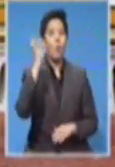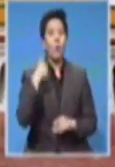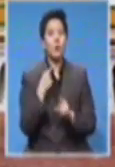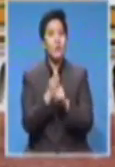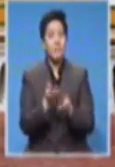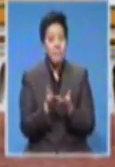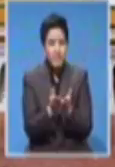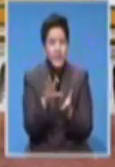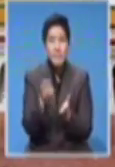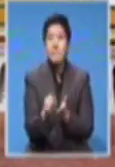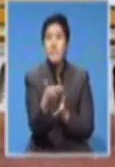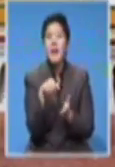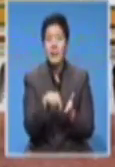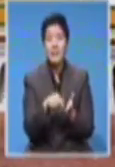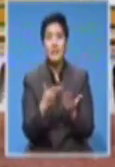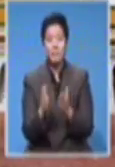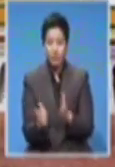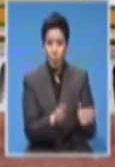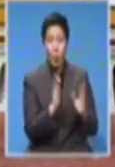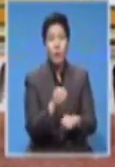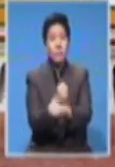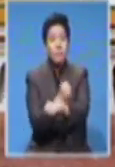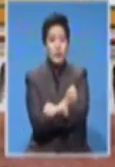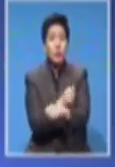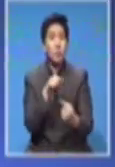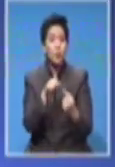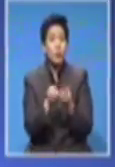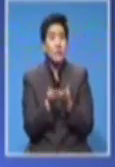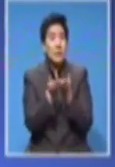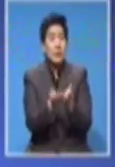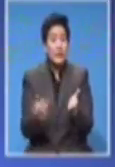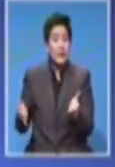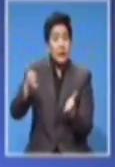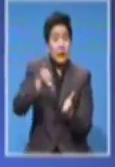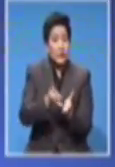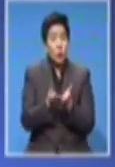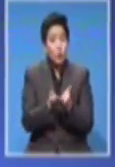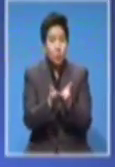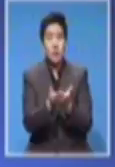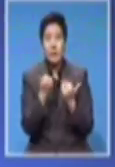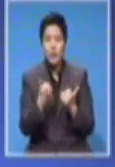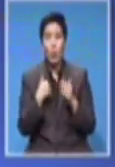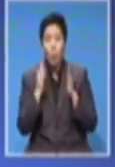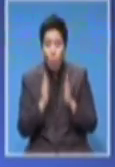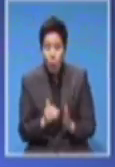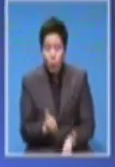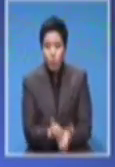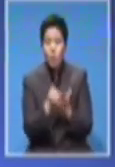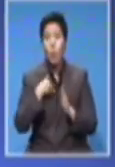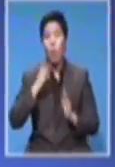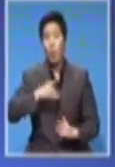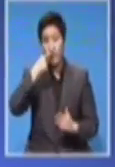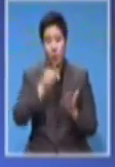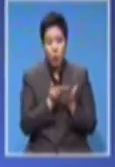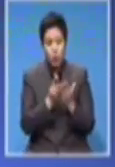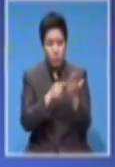ครับสำหรับเรื่องแรงงานประมงนั้นเราไม่ได้นิ่งนอนใจเลยนะครับการช่วยเหลือเพื่อส่งตัวลูกเรือประมงไทยที่ตก